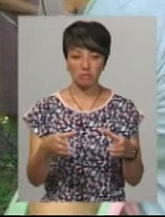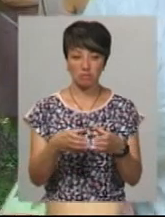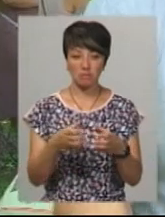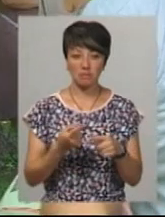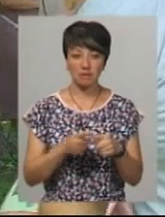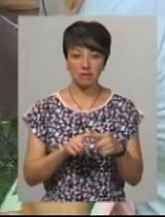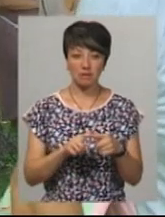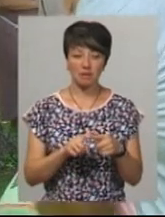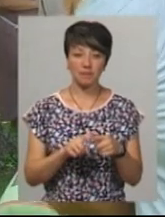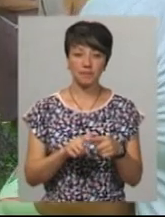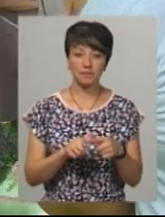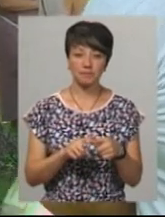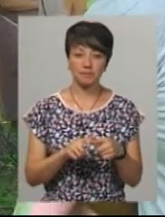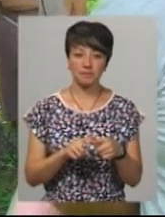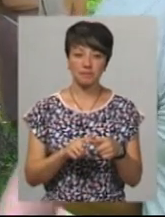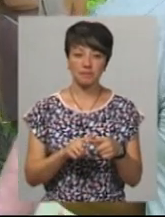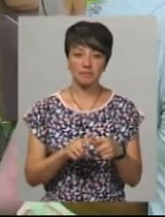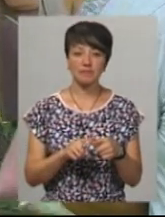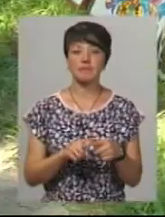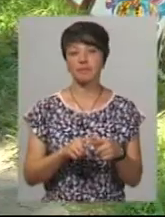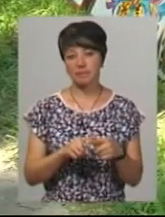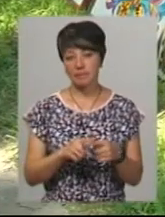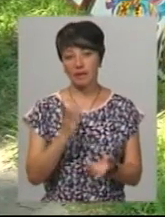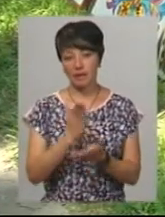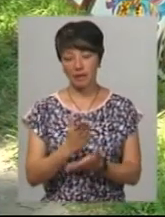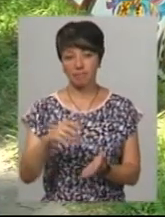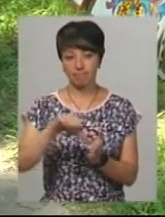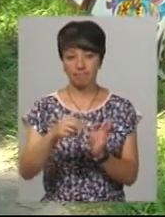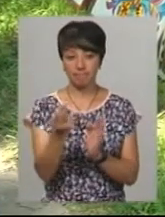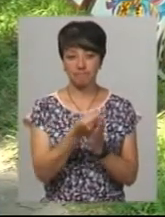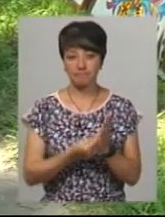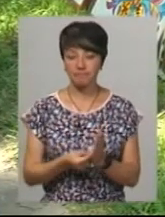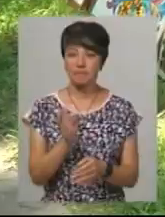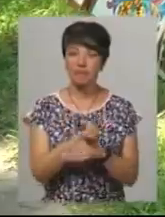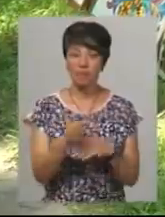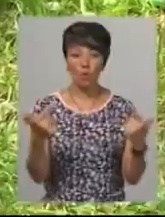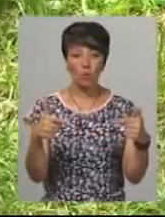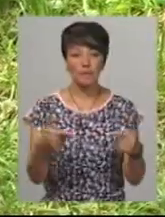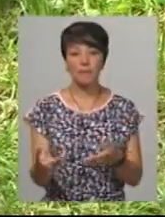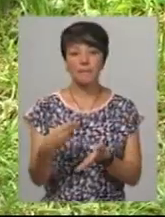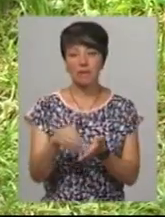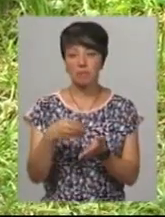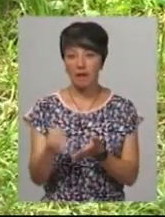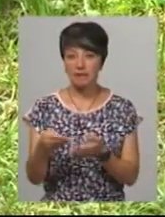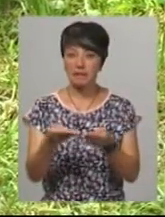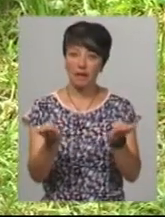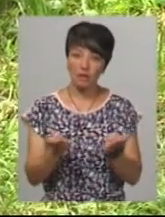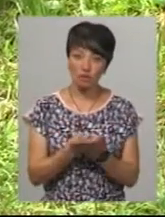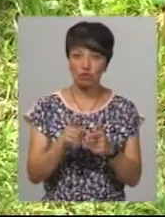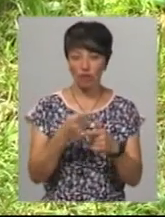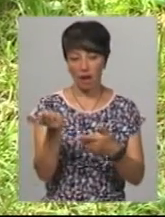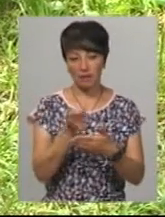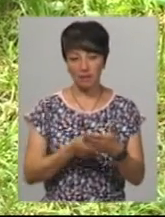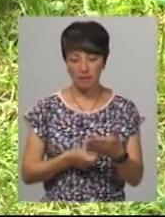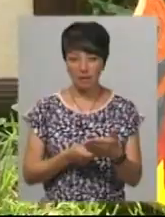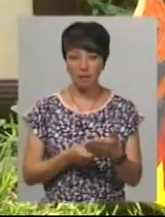там в картинах він і представлений. Відвідувачі та гості могли придбати тарілки чи картини самчуківським розписом.